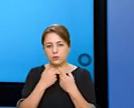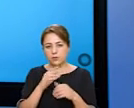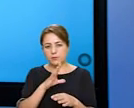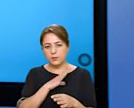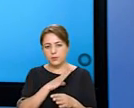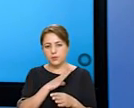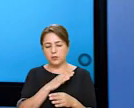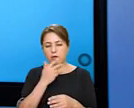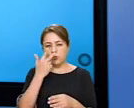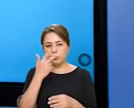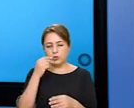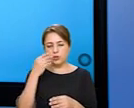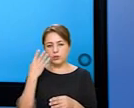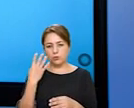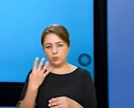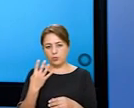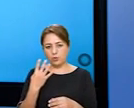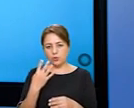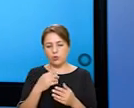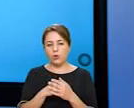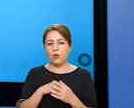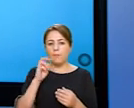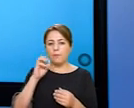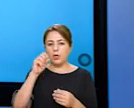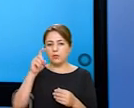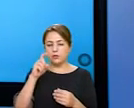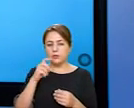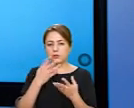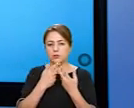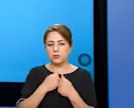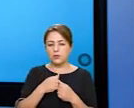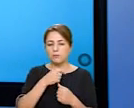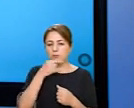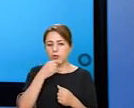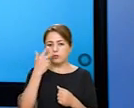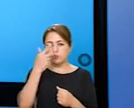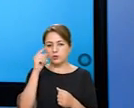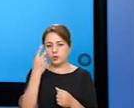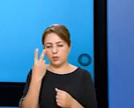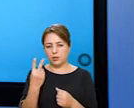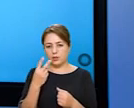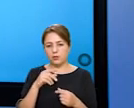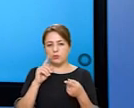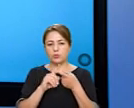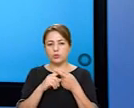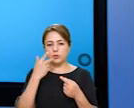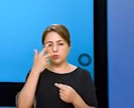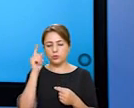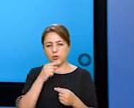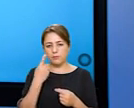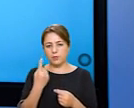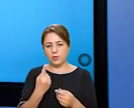olsak, demak 3/4 mahrajini hisoblasak minus 3/2 va qo'shdik 3/1 ga. Ana